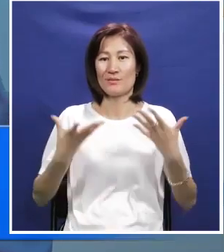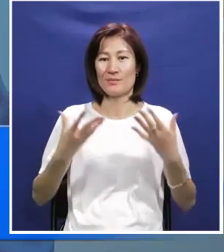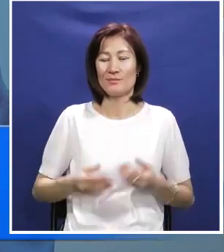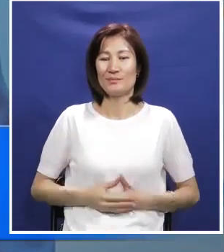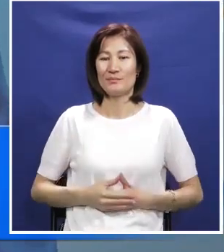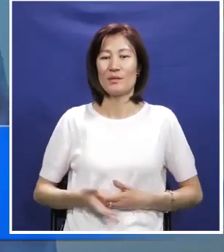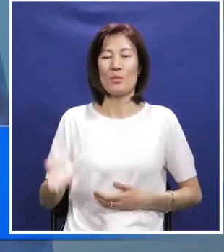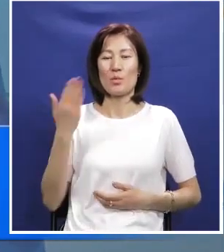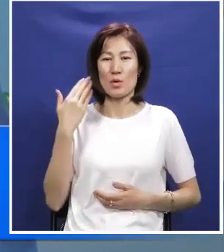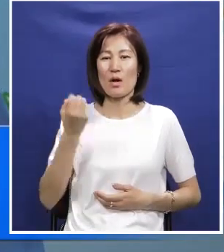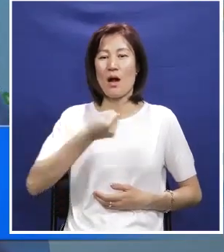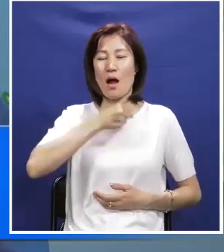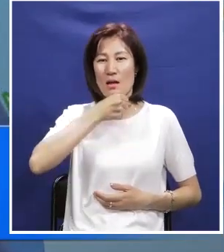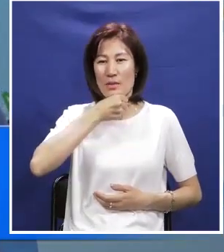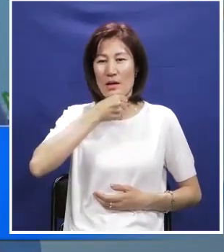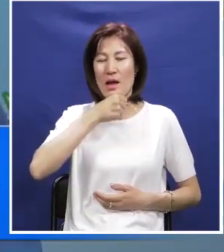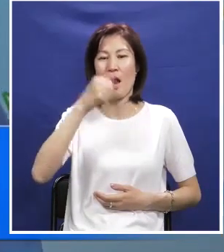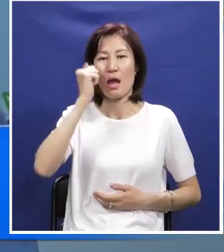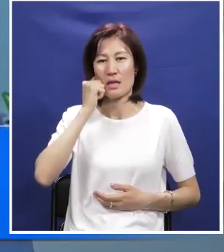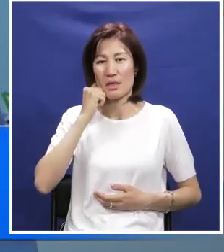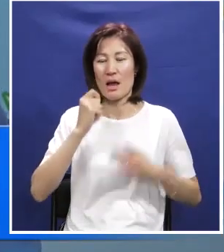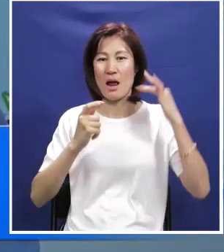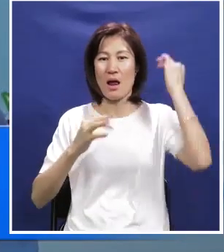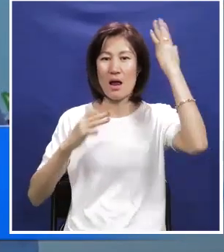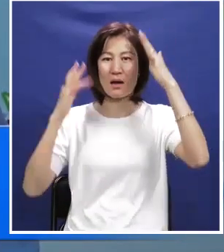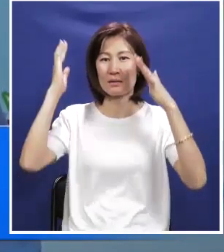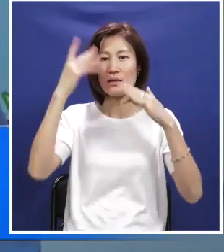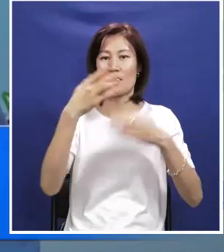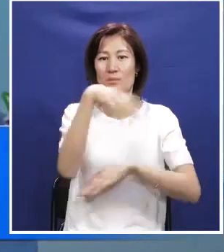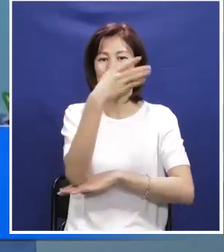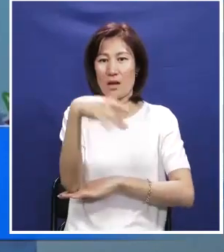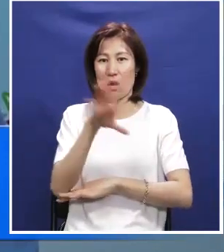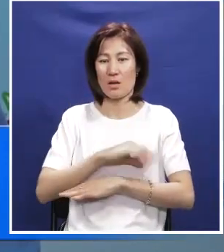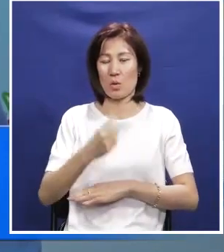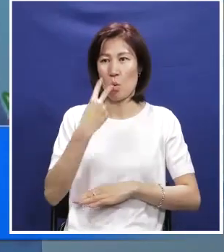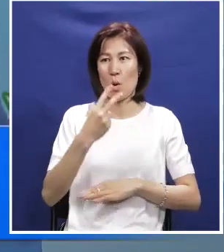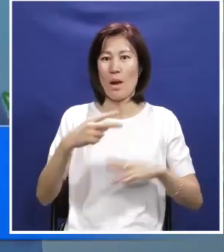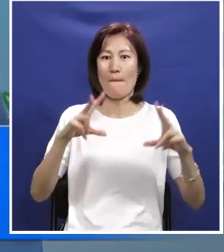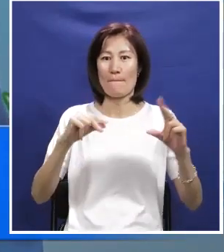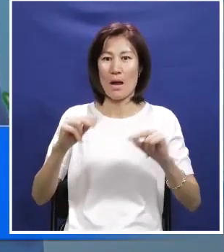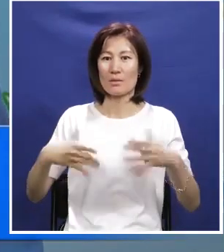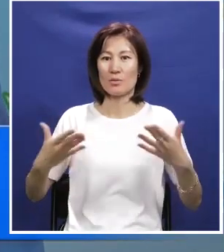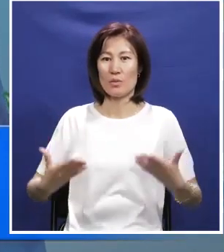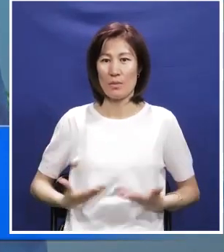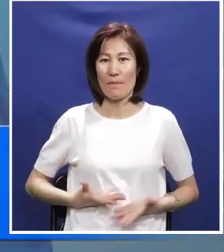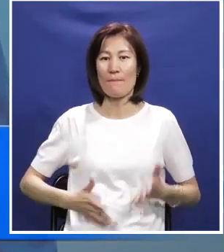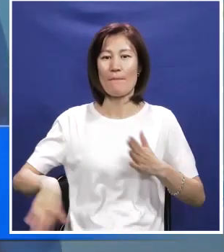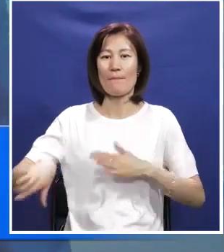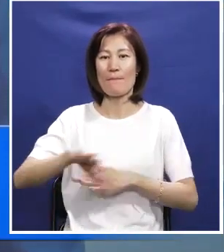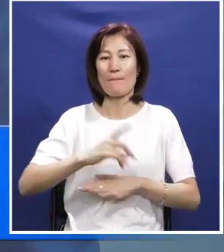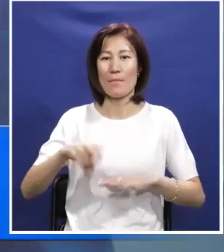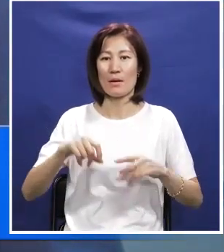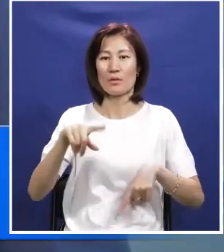бұл ата-бабаларымыз аңсап, армандап кеткен тәуелсіздікке біз жеткізіп отырмыз. Осы сәттен пайдаланып